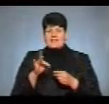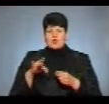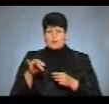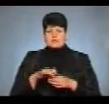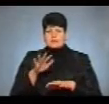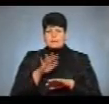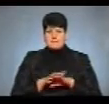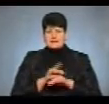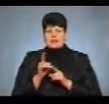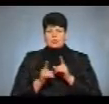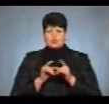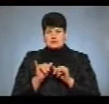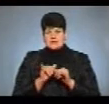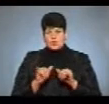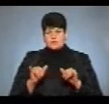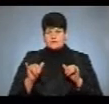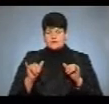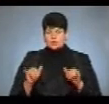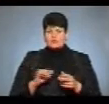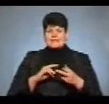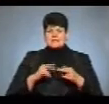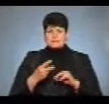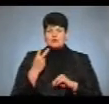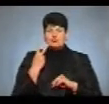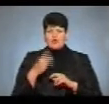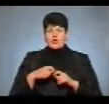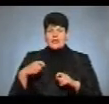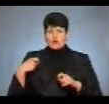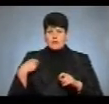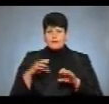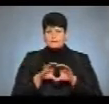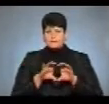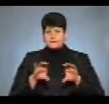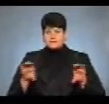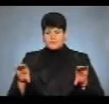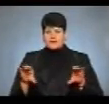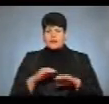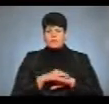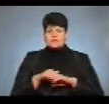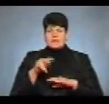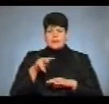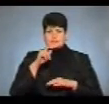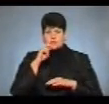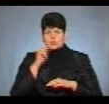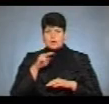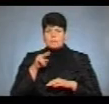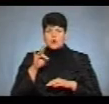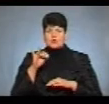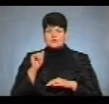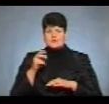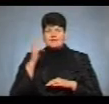банк реконструкції та розвитку. На заміну майже 2 кілометрів тепломереж на вулицях Лесі Українки, Протасевича та